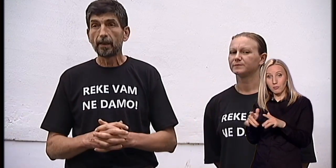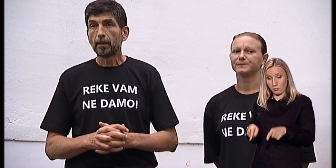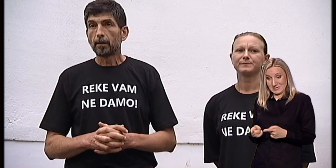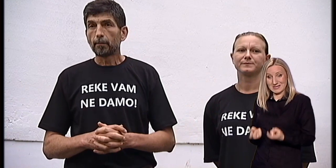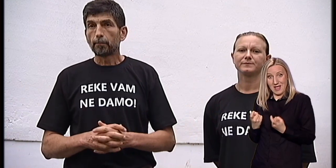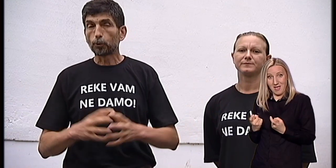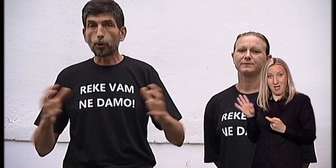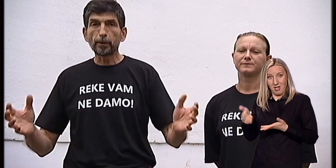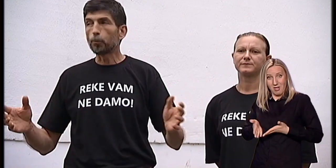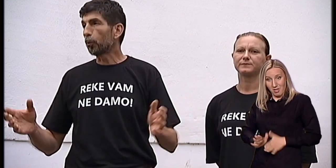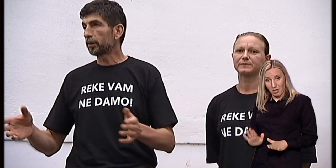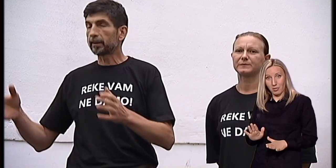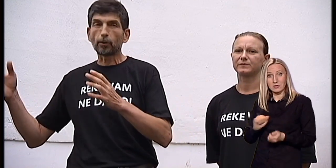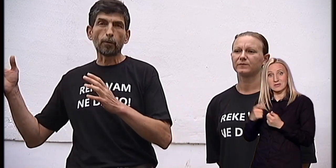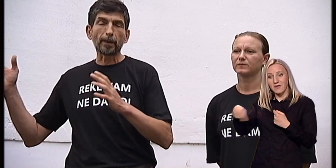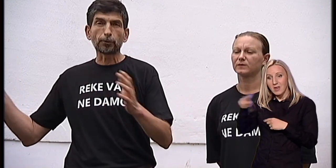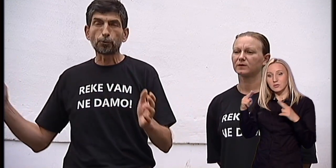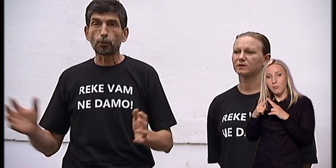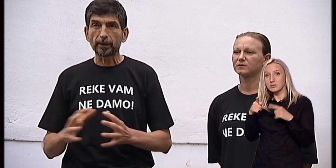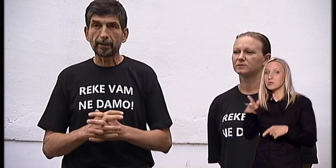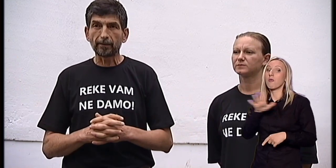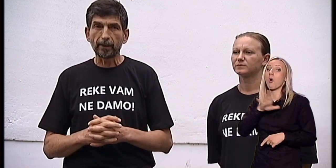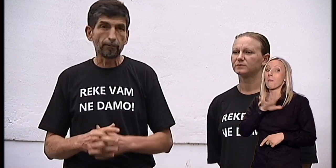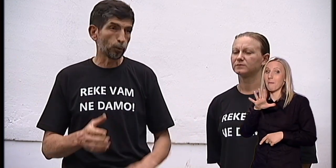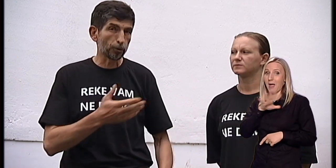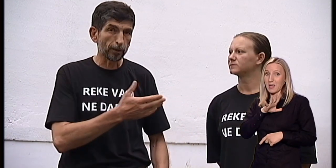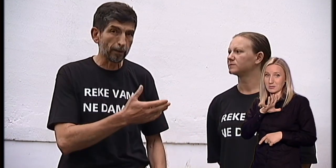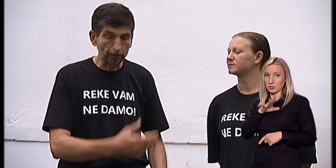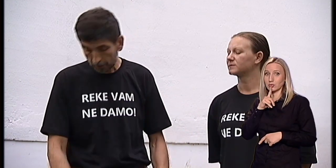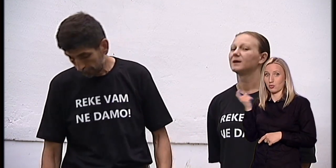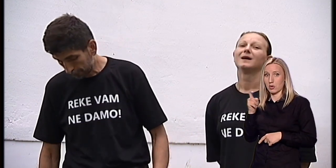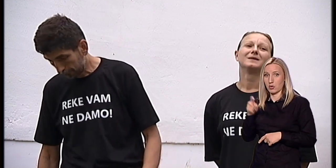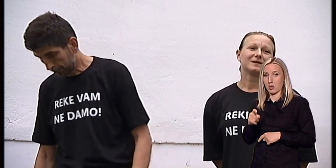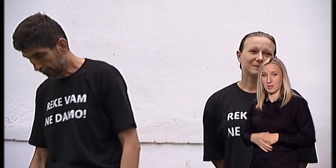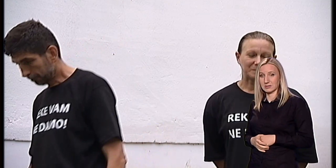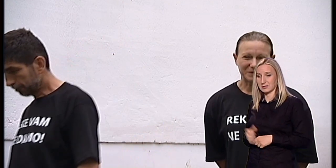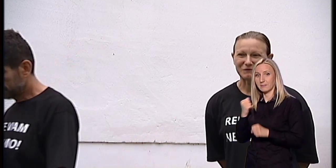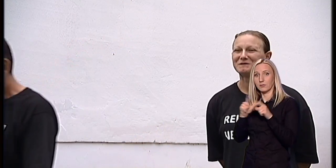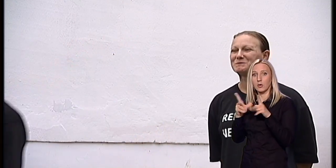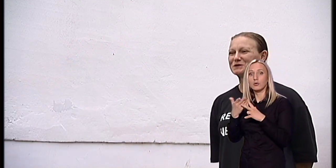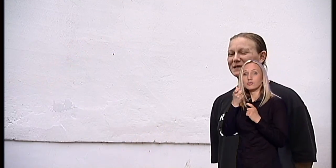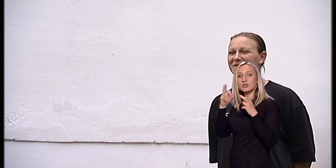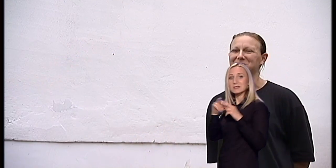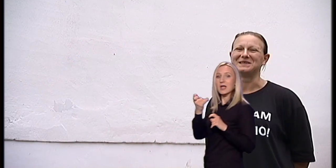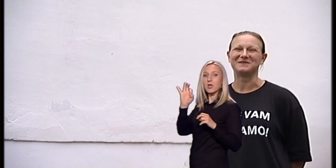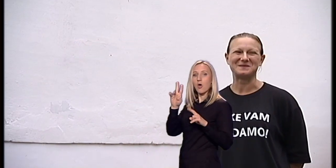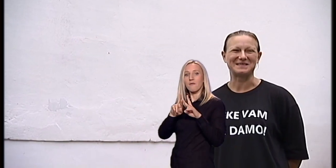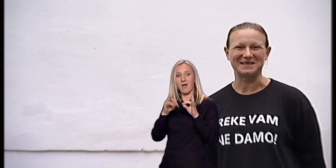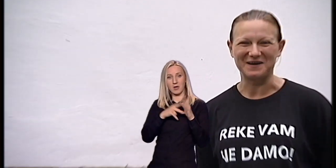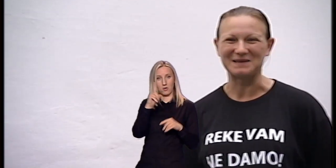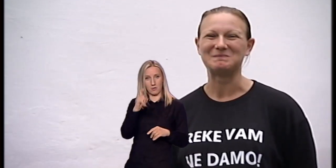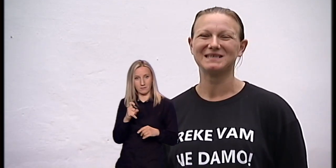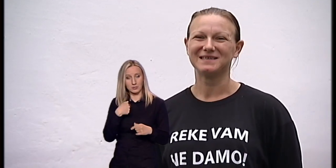sve podrobnije upozna sa ovom opasnošću koja se nadvija. Dušica Jovanović. Prvo da vas pozdravim i da